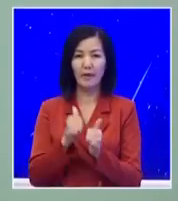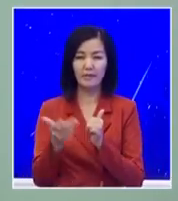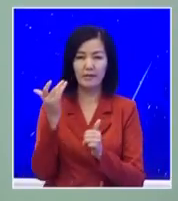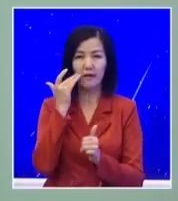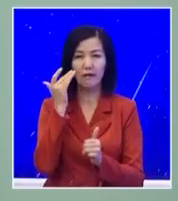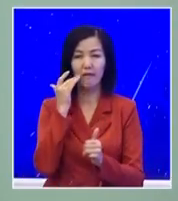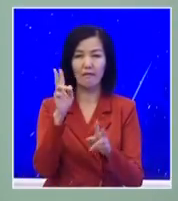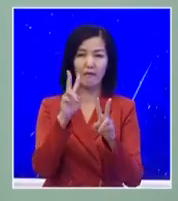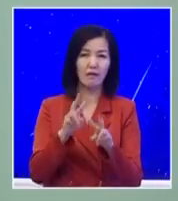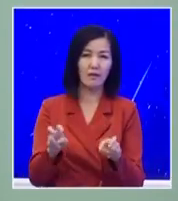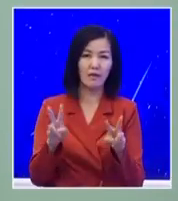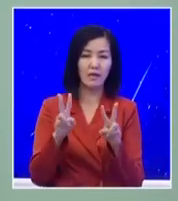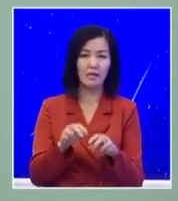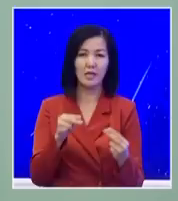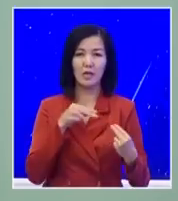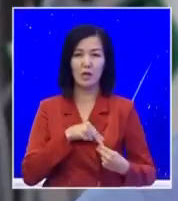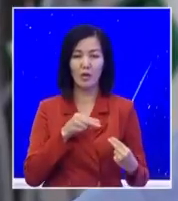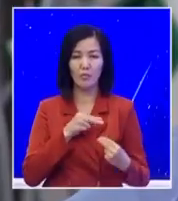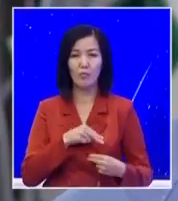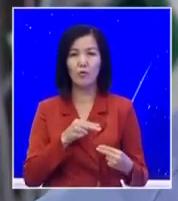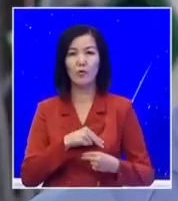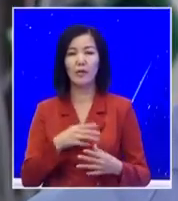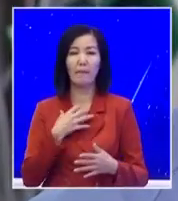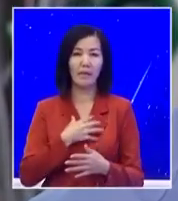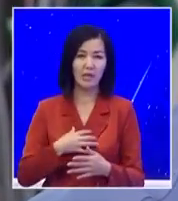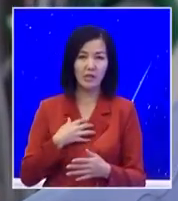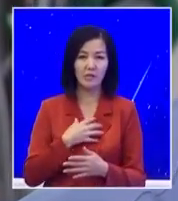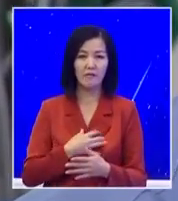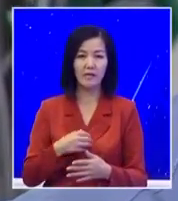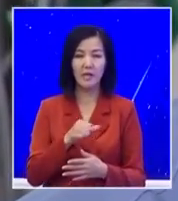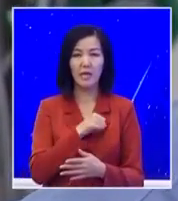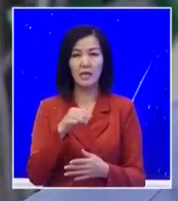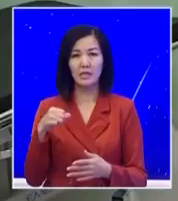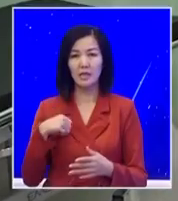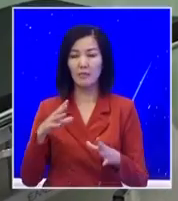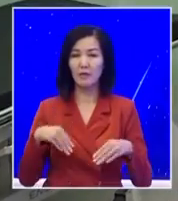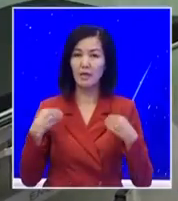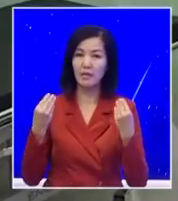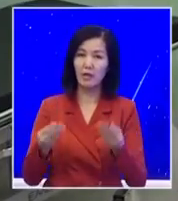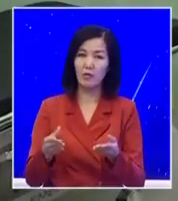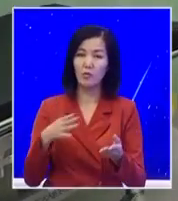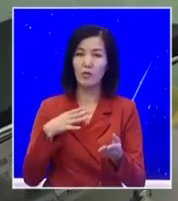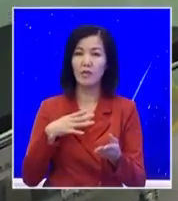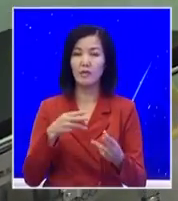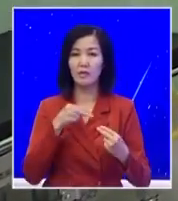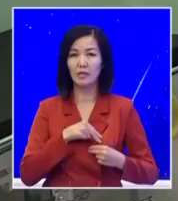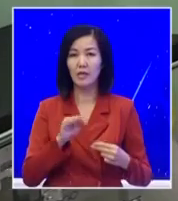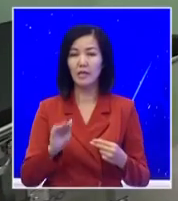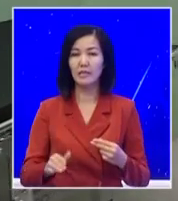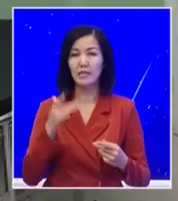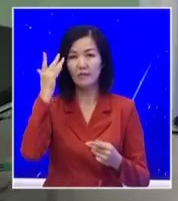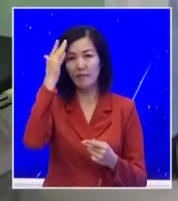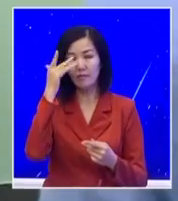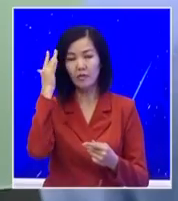себя, работой, порой без сна и отдыха, переживаниями и самоотдачей. Именно о такой профессии с детства мечтал Асиф